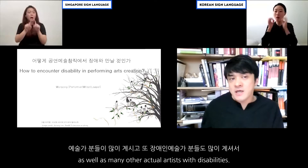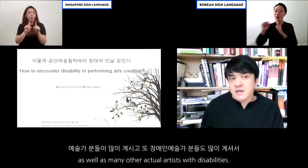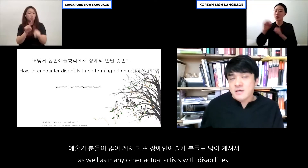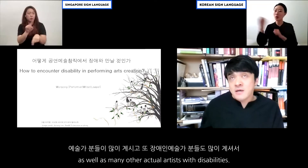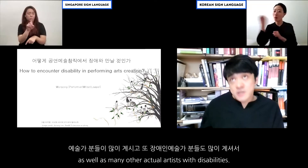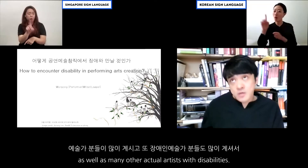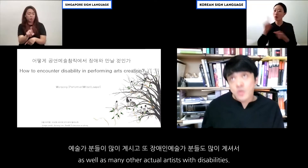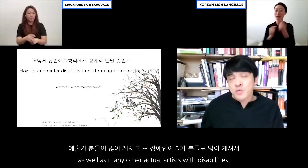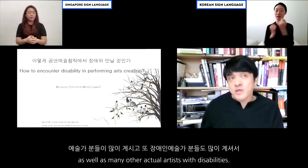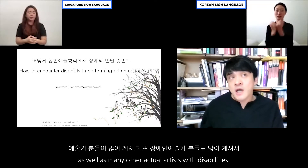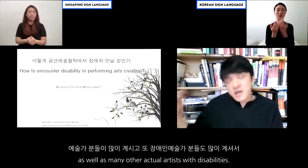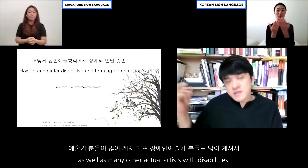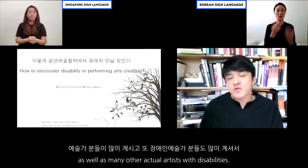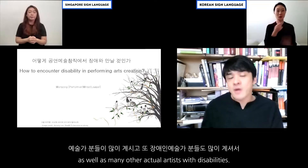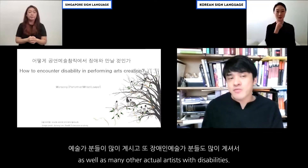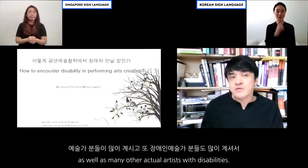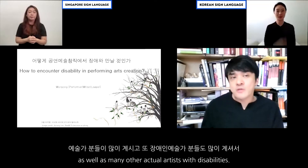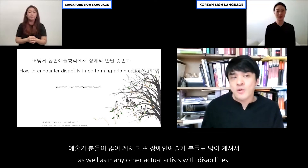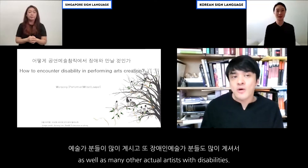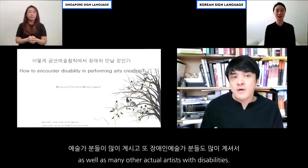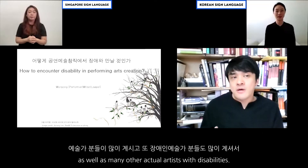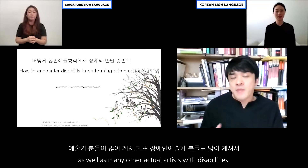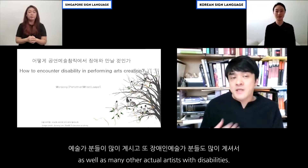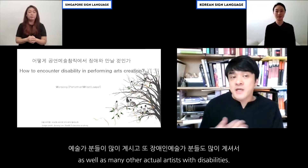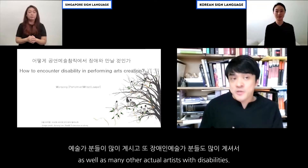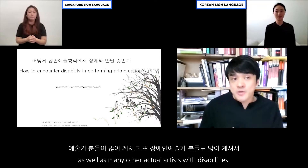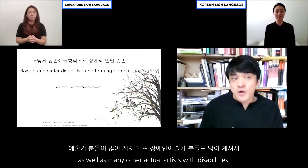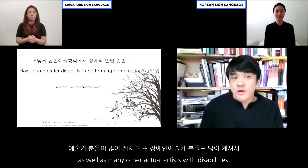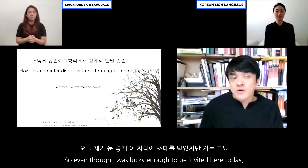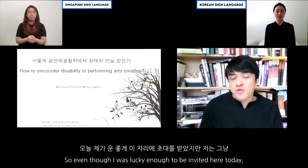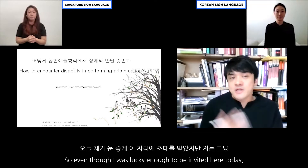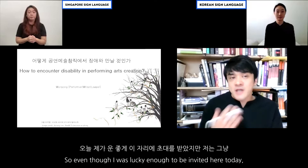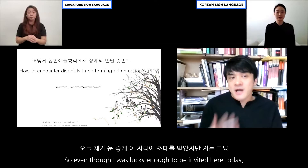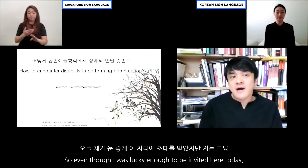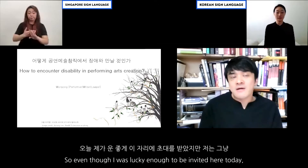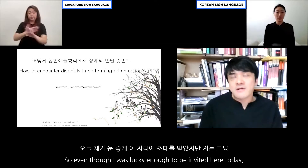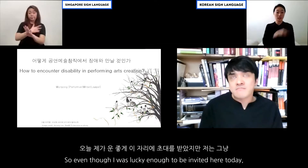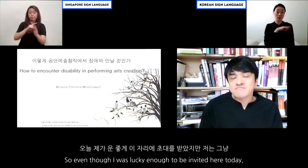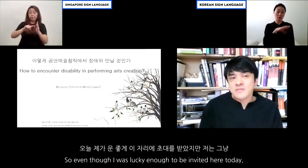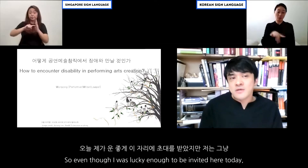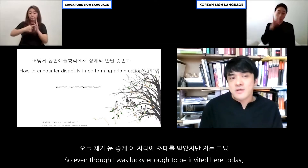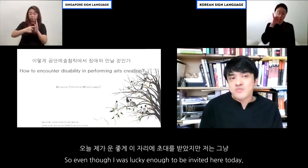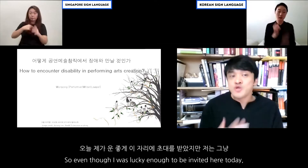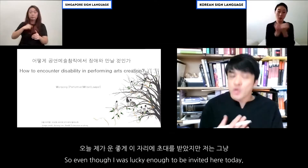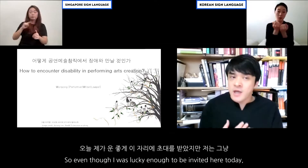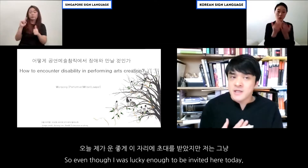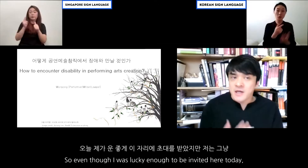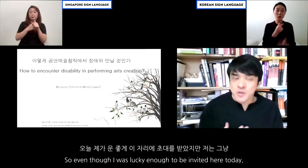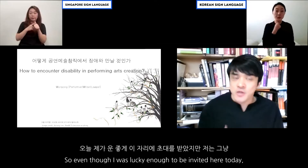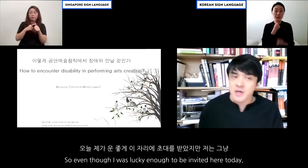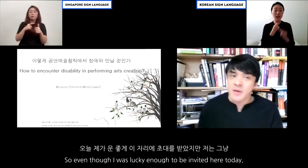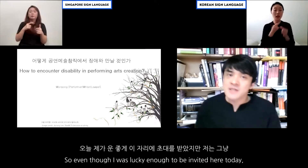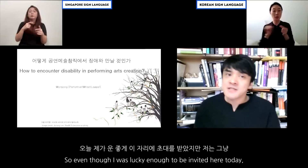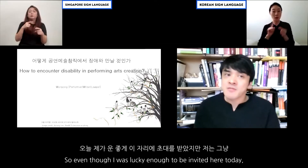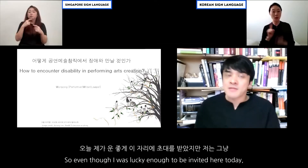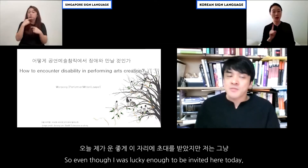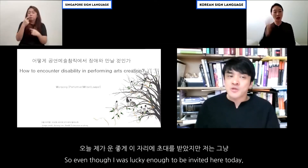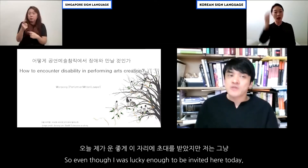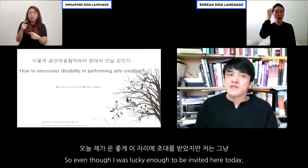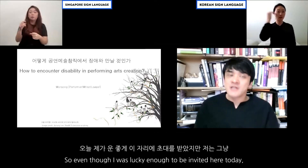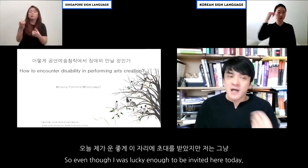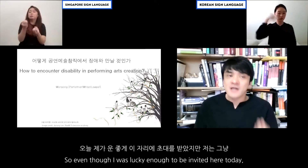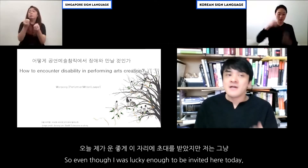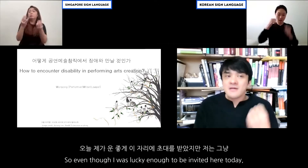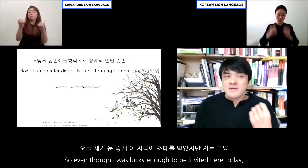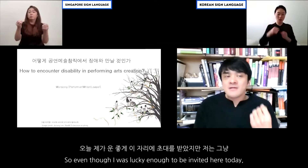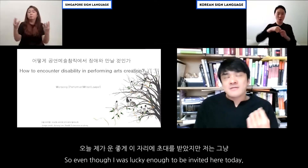많이 계시고 또 장애인 예술가분들도 많이 계셔서 오늘 제가 운 좋게 이 자리에 초대를 받았지만